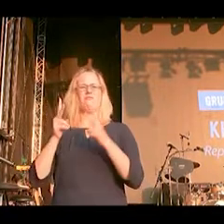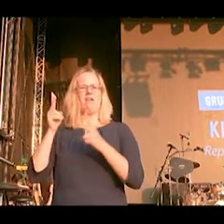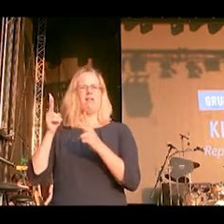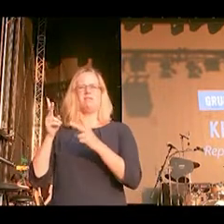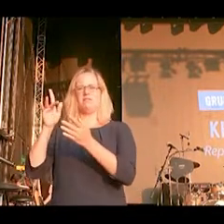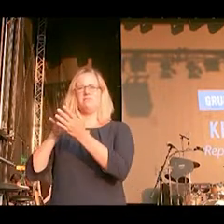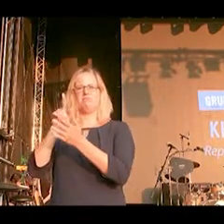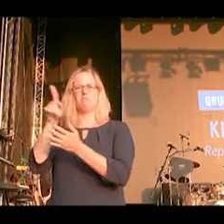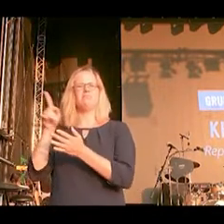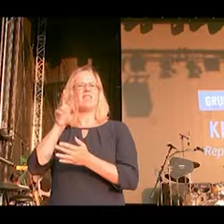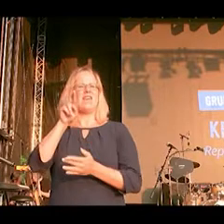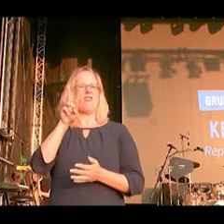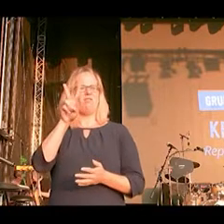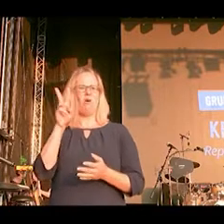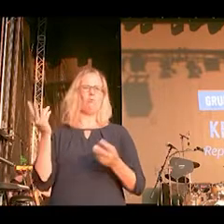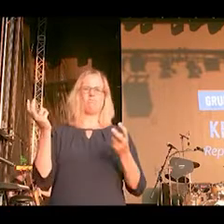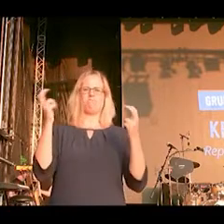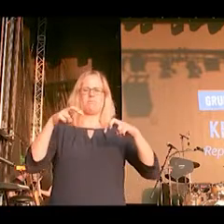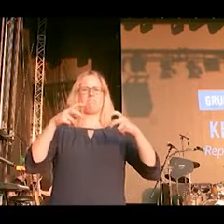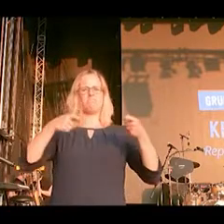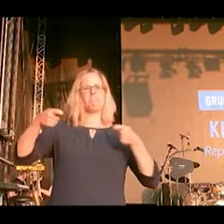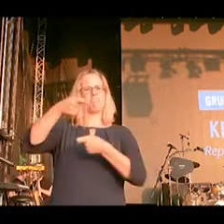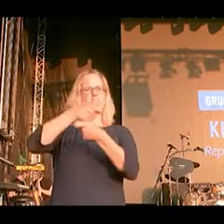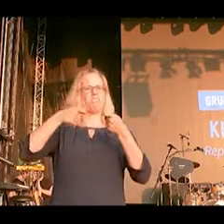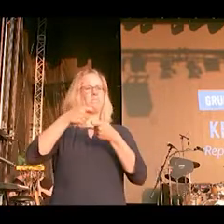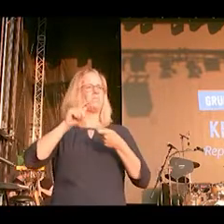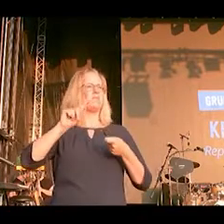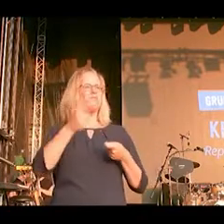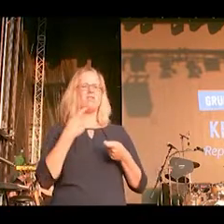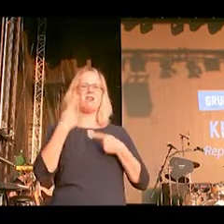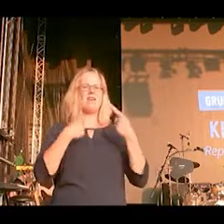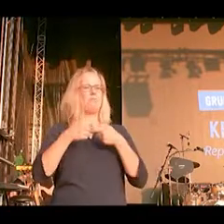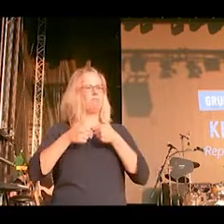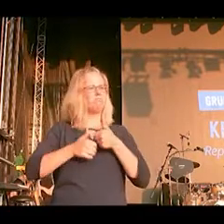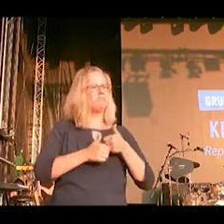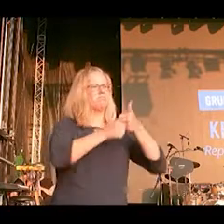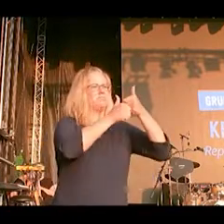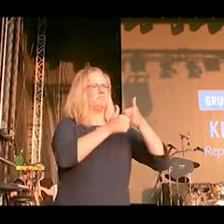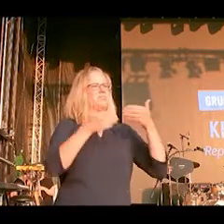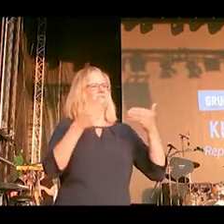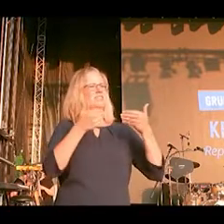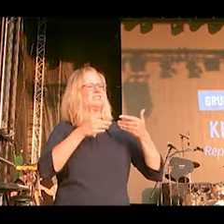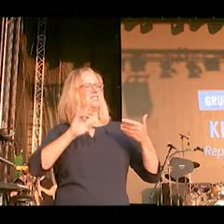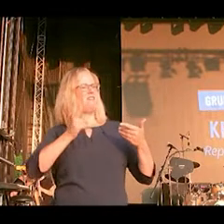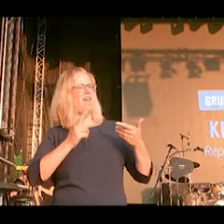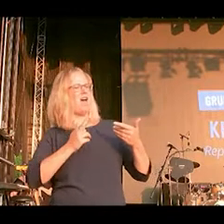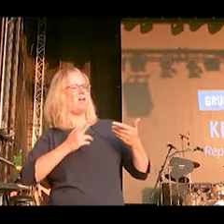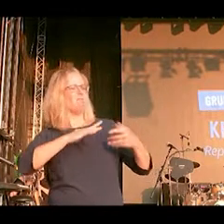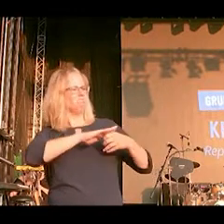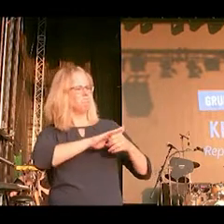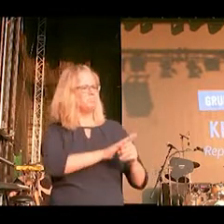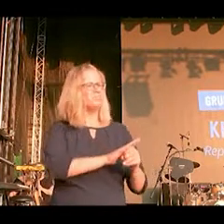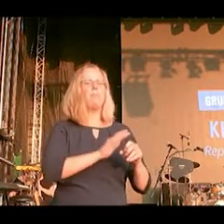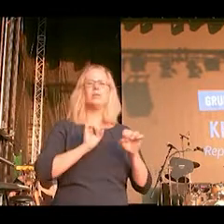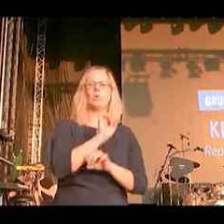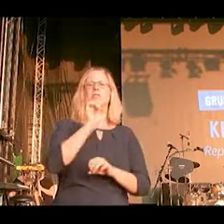stehen regelmäßig an der Seite von Marginalisierten. Zuallererst möchte ich mich aber trotzdem bei den Kolleginnen und Kollegen,